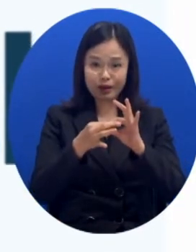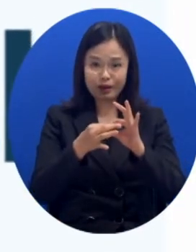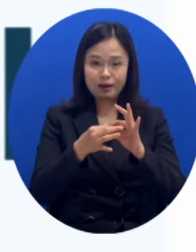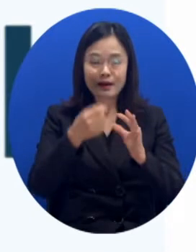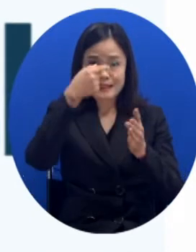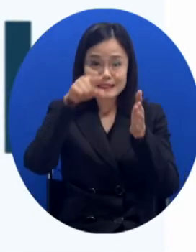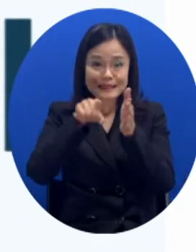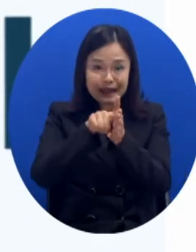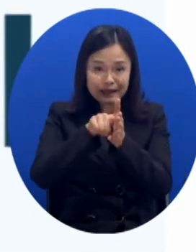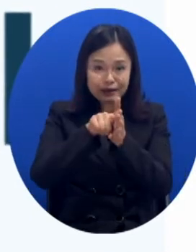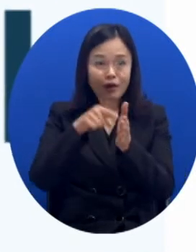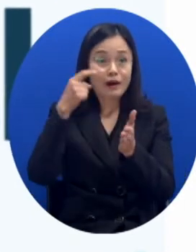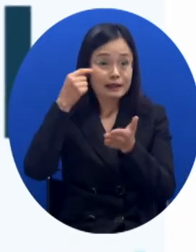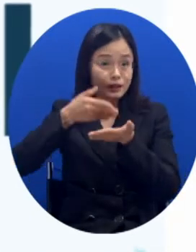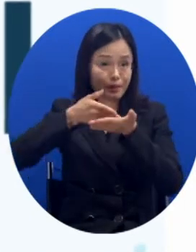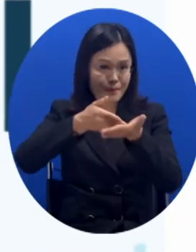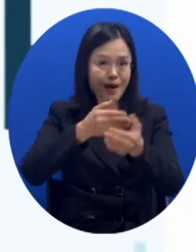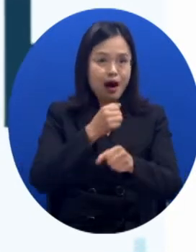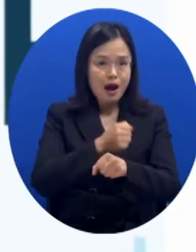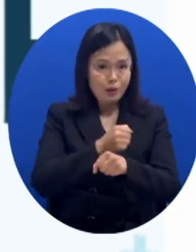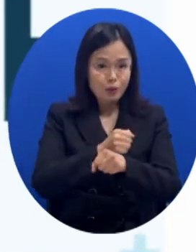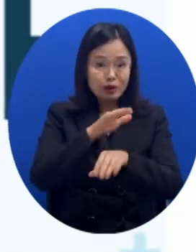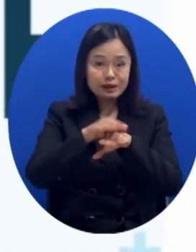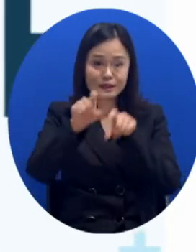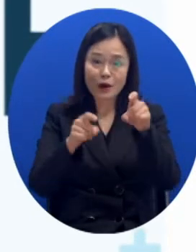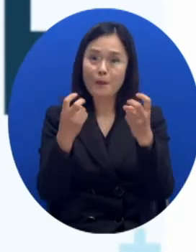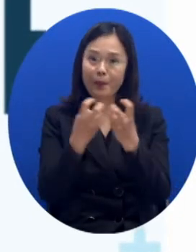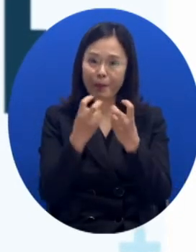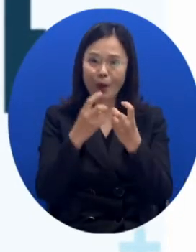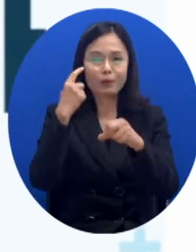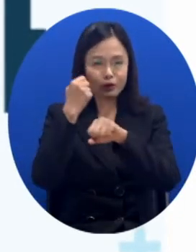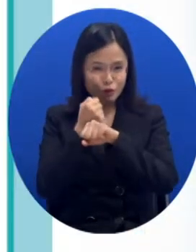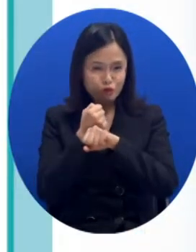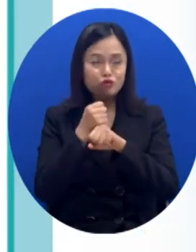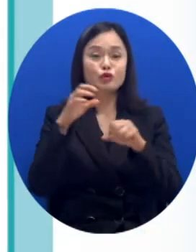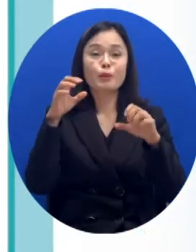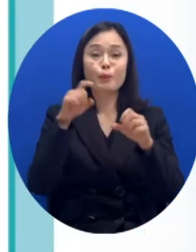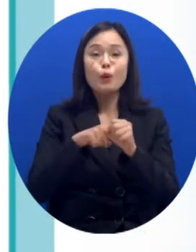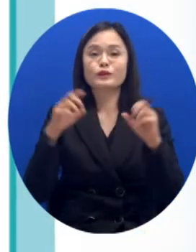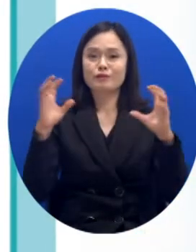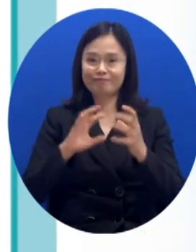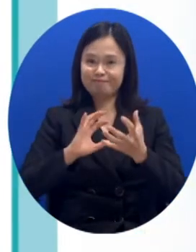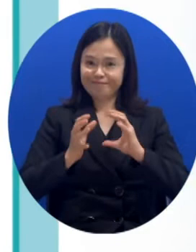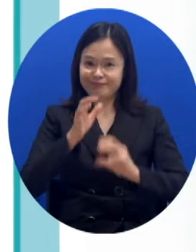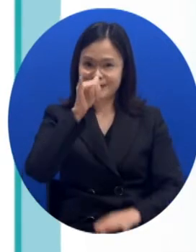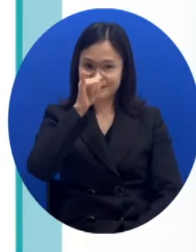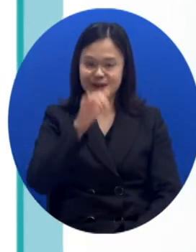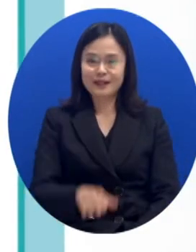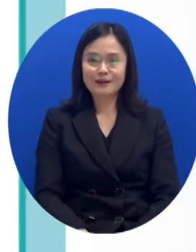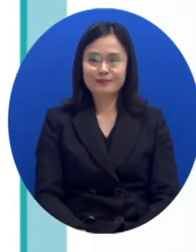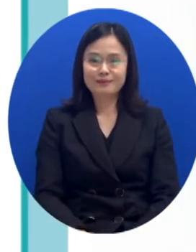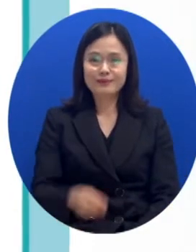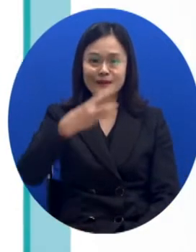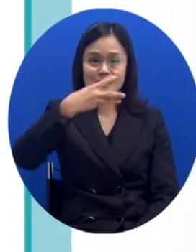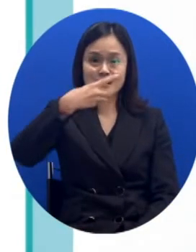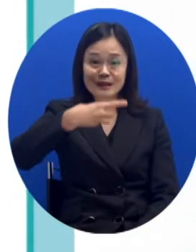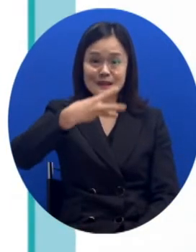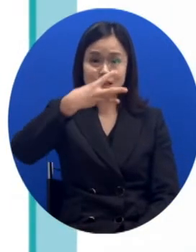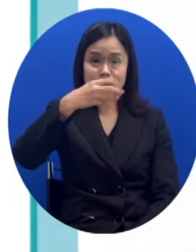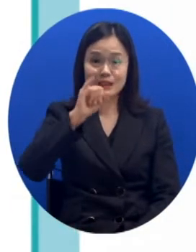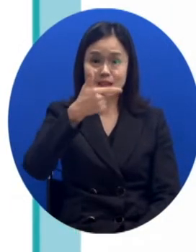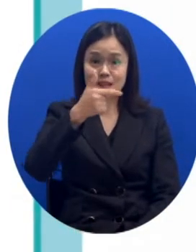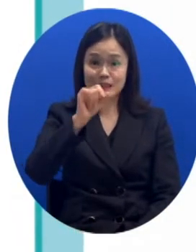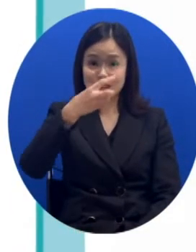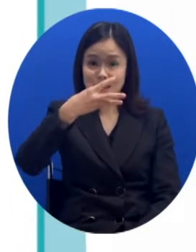해석의 제지하고 실천적 방안을 모색하기 위해 마련됐습니다 포럼에서는 횟불 트리니티 신학대학원 대학교